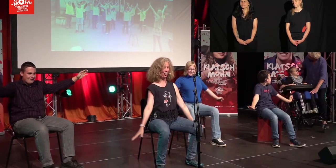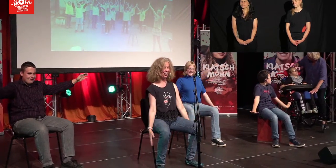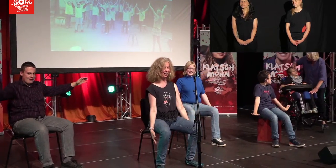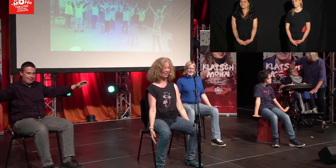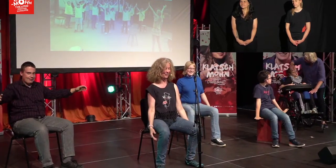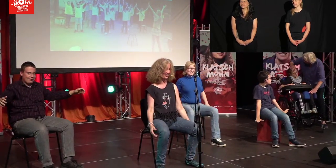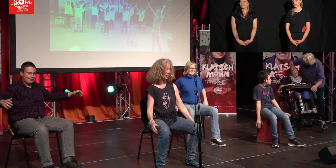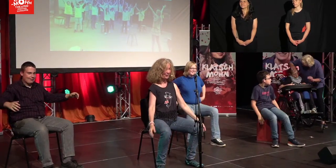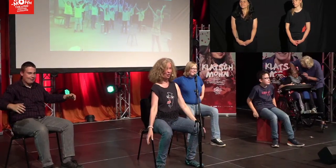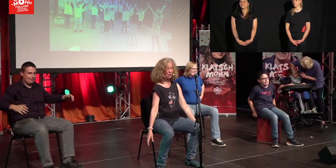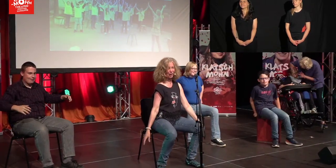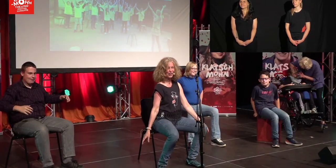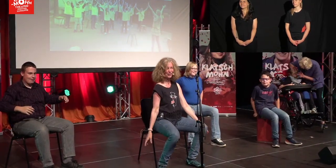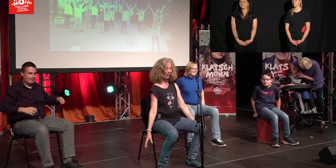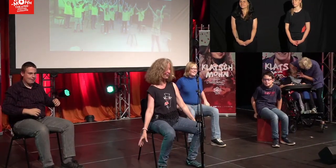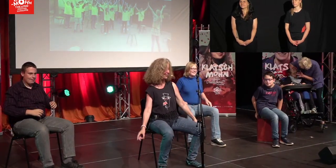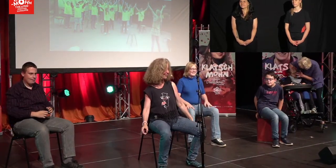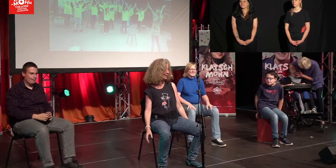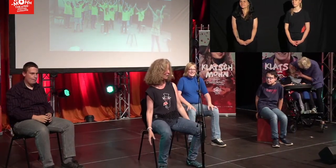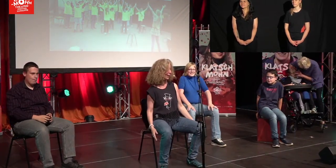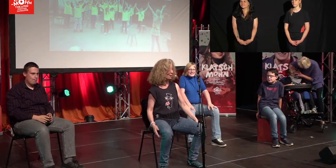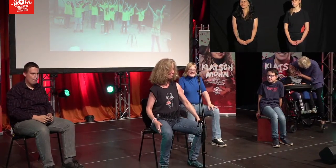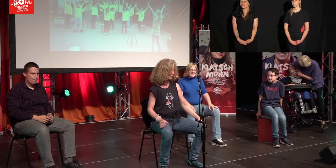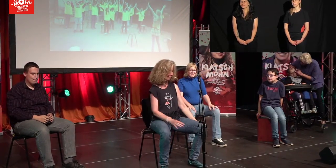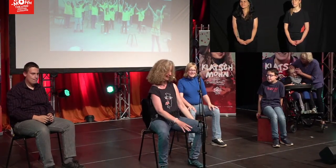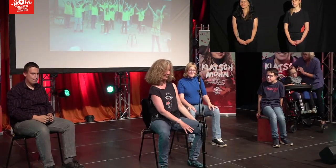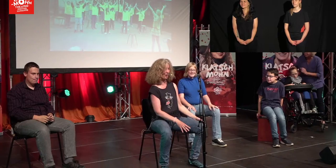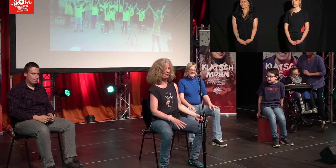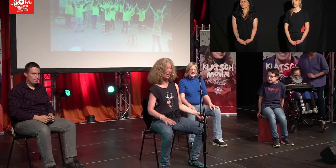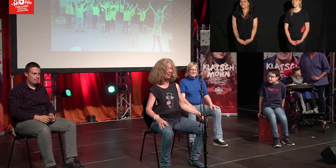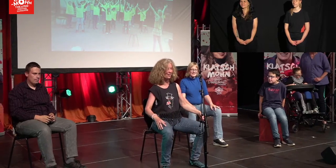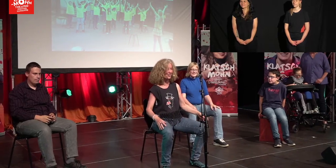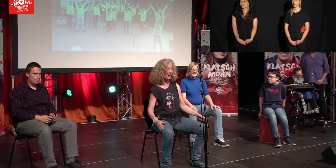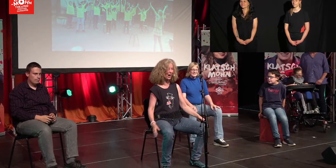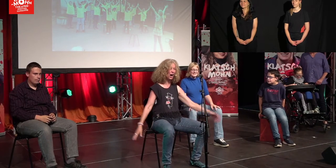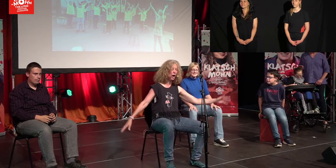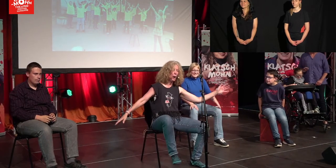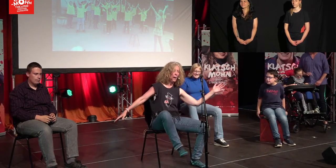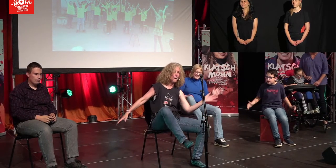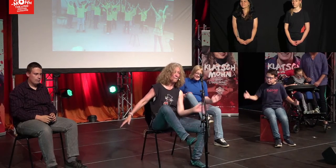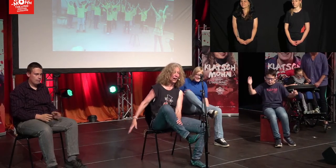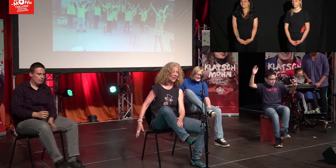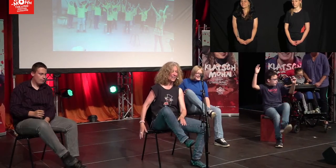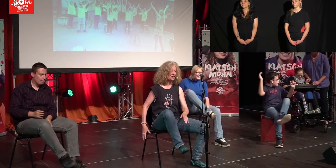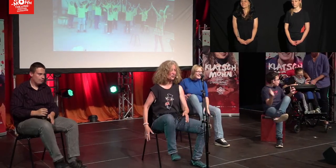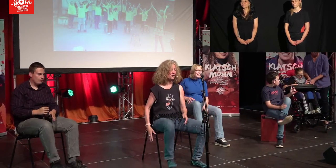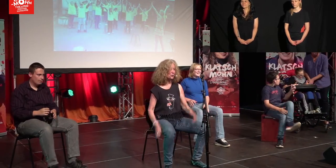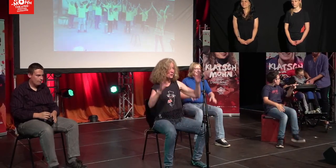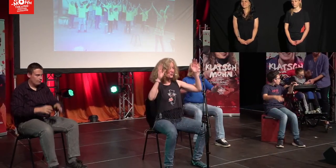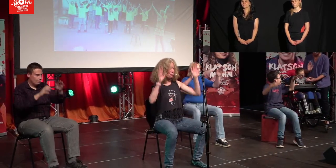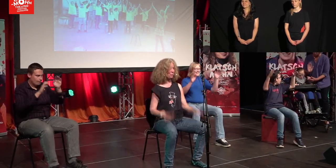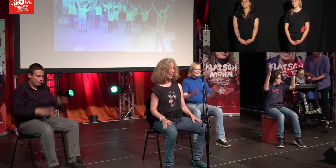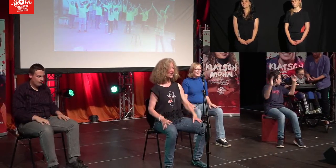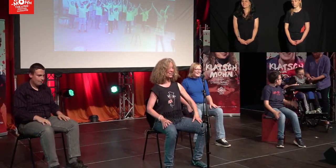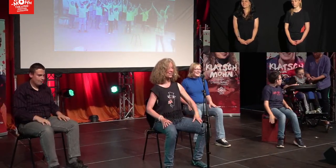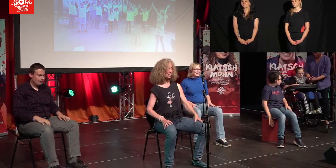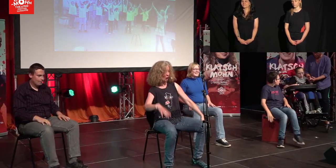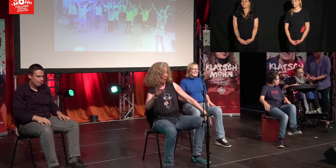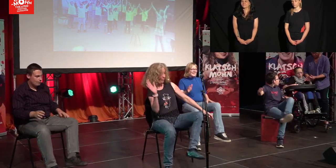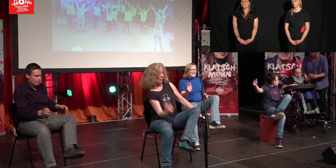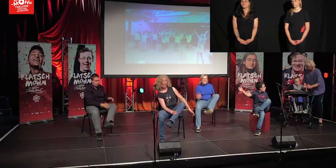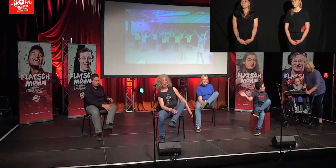Das sieht toll aus. Ich hoffe, bei euch zu Hause, ihr seid dabei und macht mit. Nochmal. Und zwar Bein, Fuß,